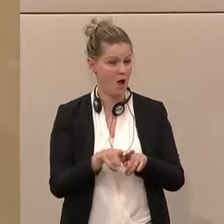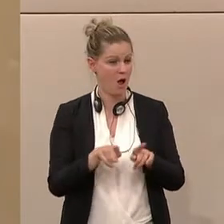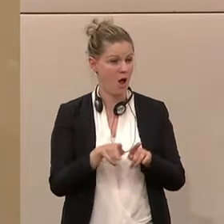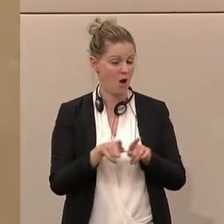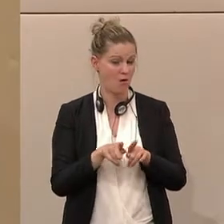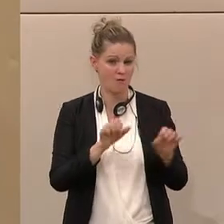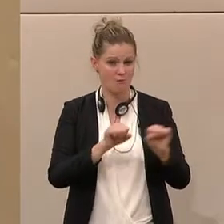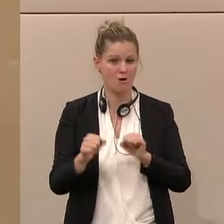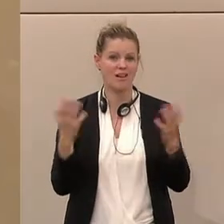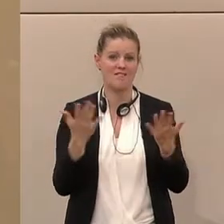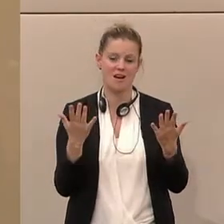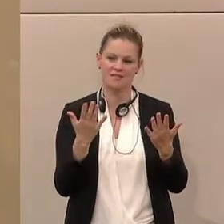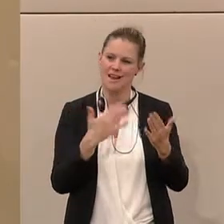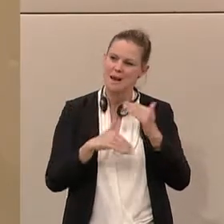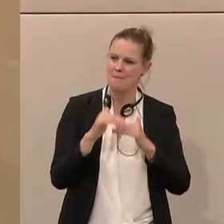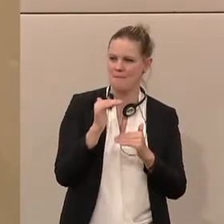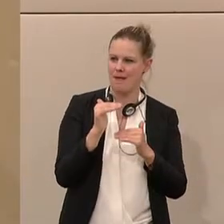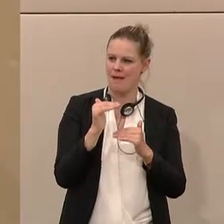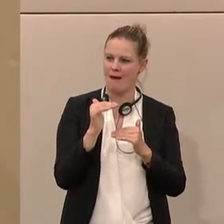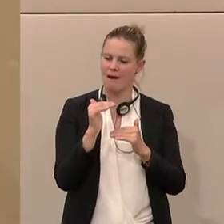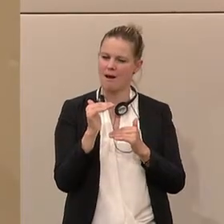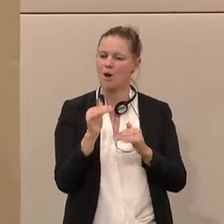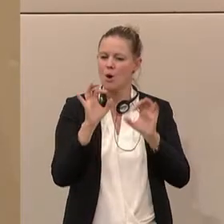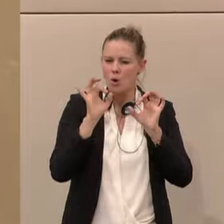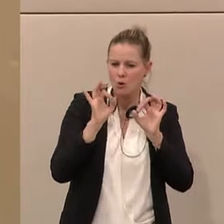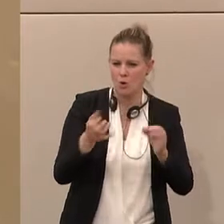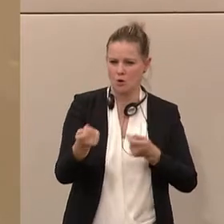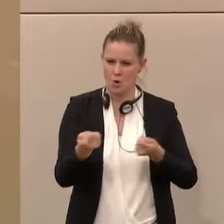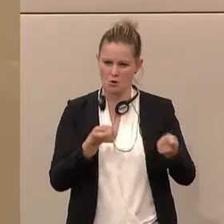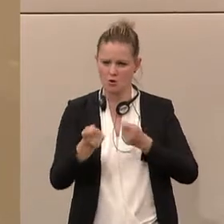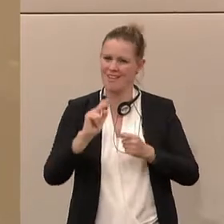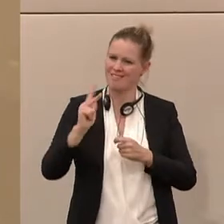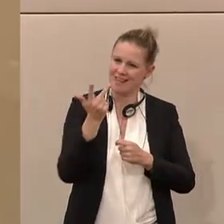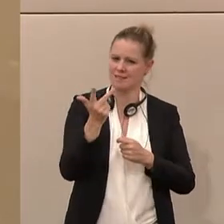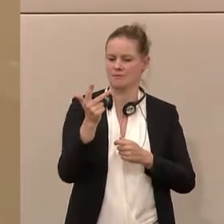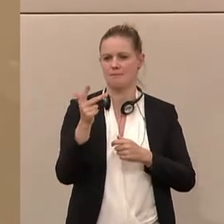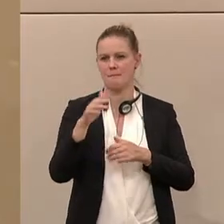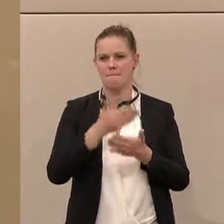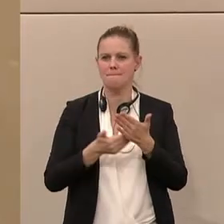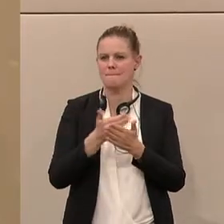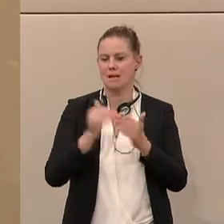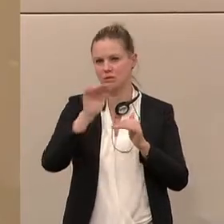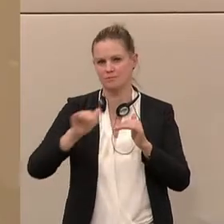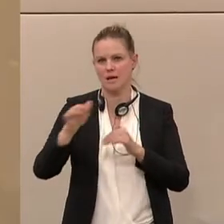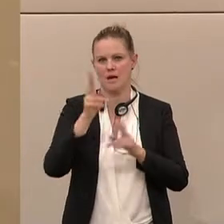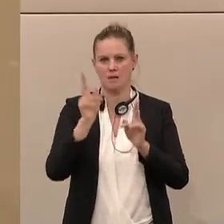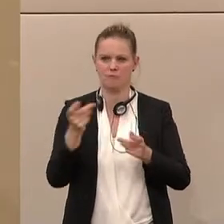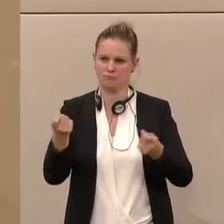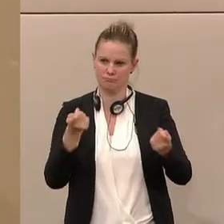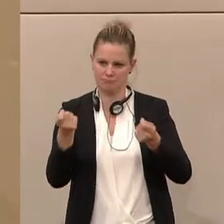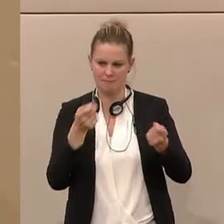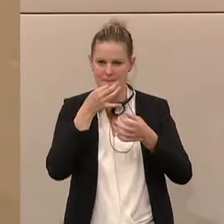ganz besonders gewissenhafte Steuerung unseres tertiären Bildungssektors. Und zu dieser Steuerung gehört auch